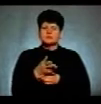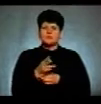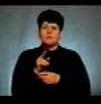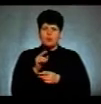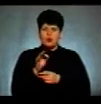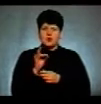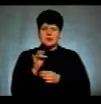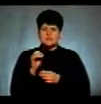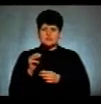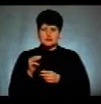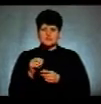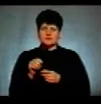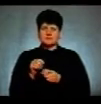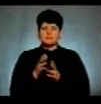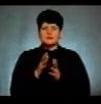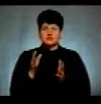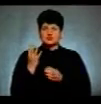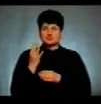рецепту?